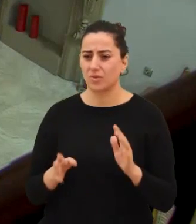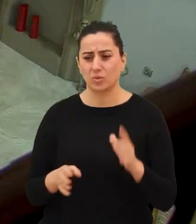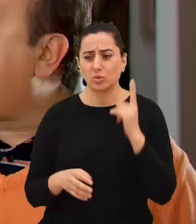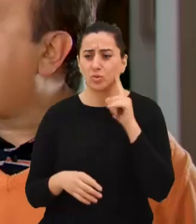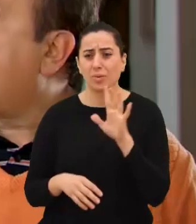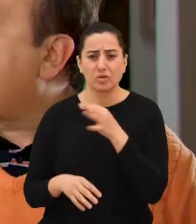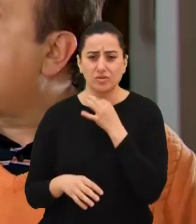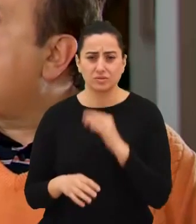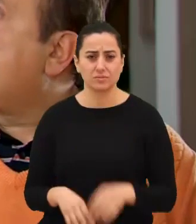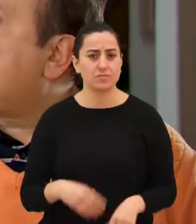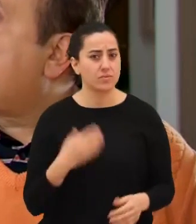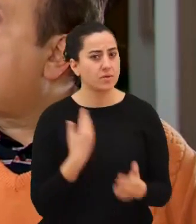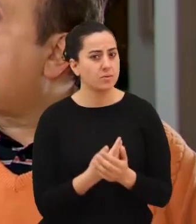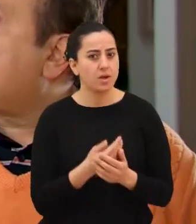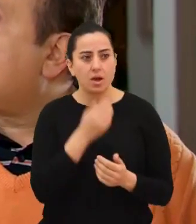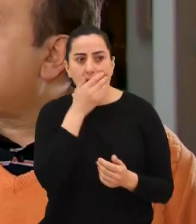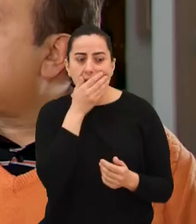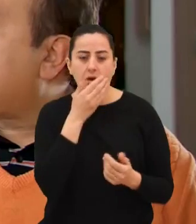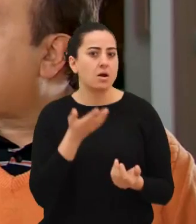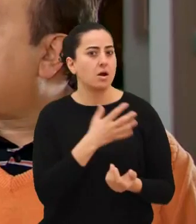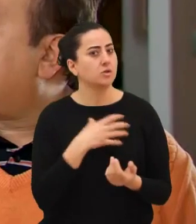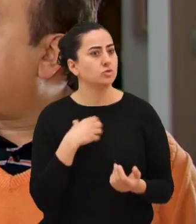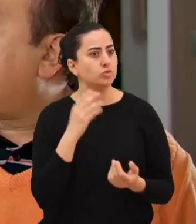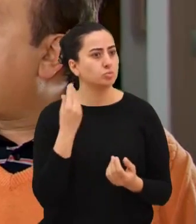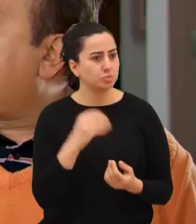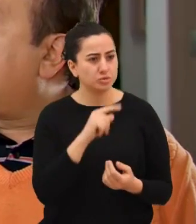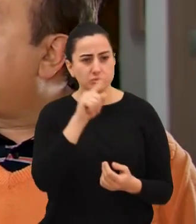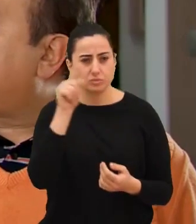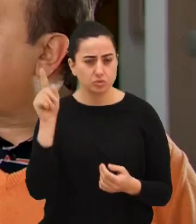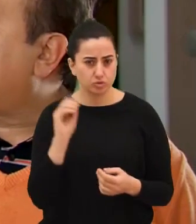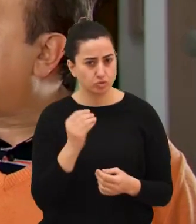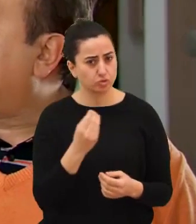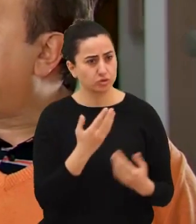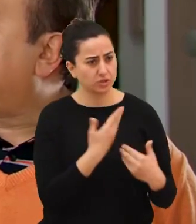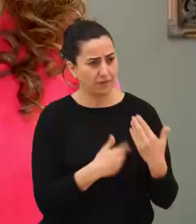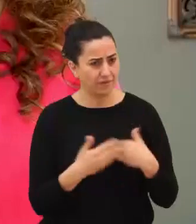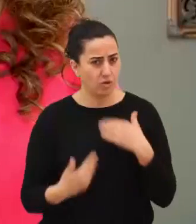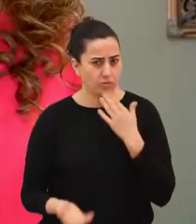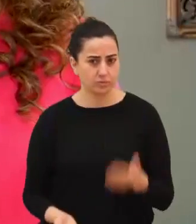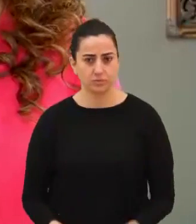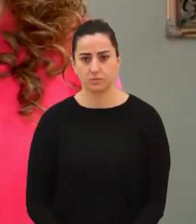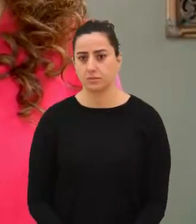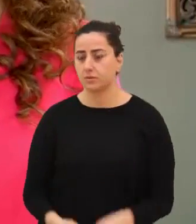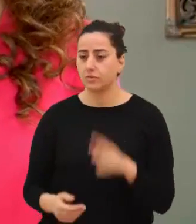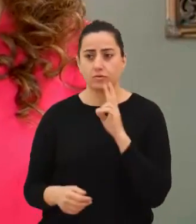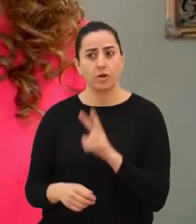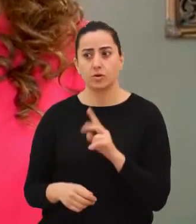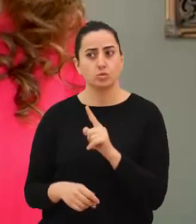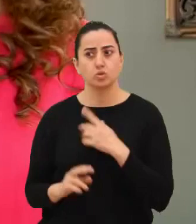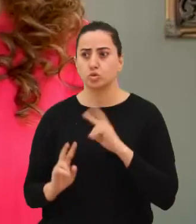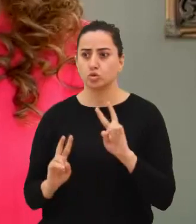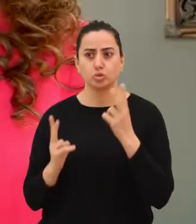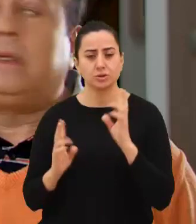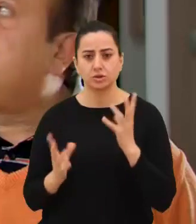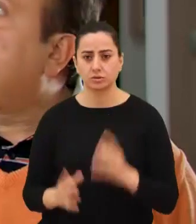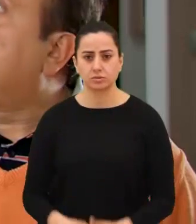olduk. Baba, anneciğim, yani bu kadar da olmaz ya. Her limanda bir sevgili, bu nedir ya? Vallahi bu benim için de sürpriz